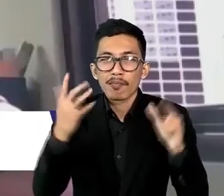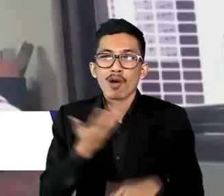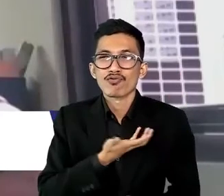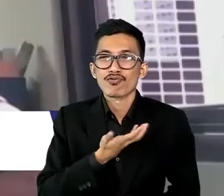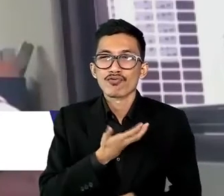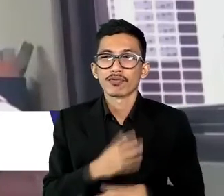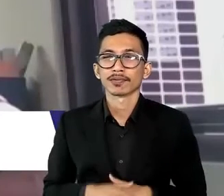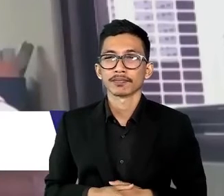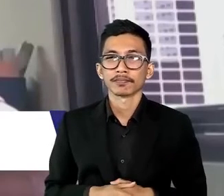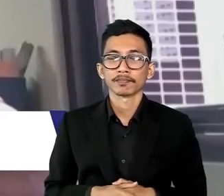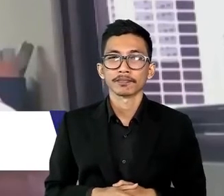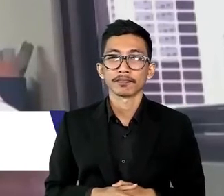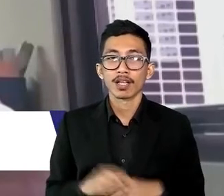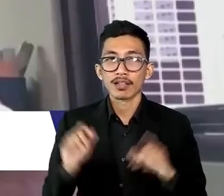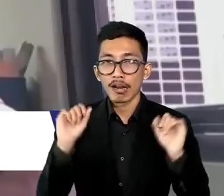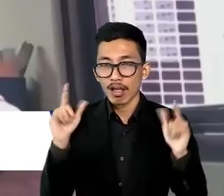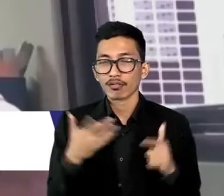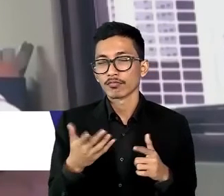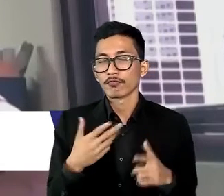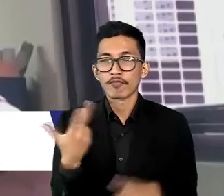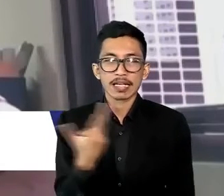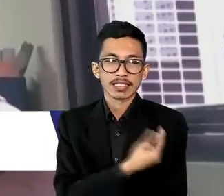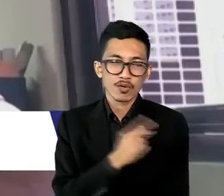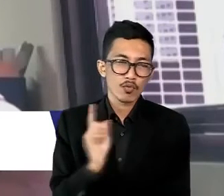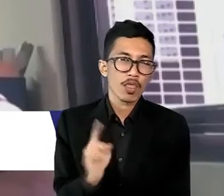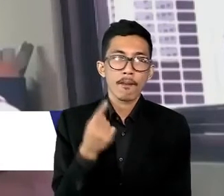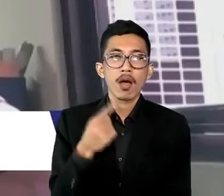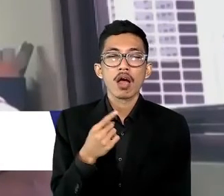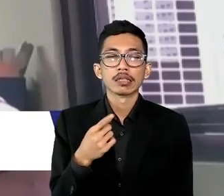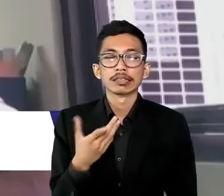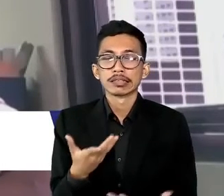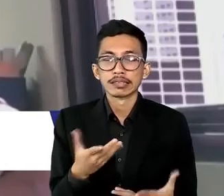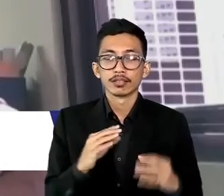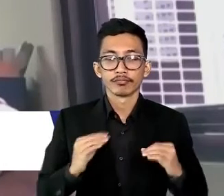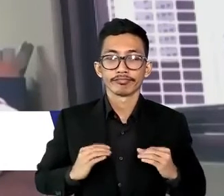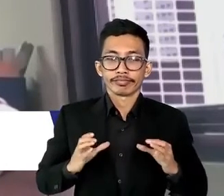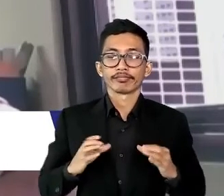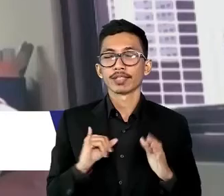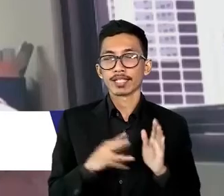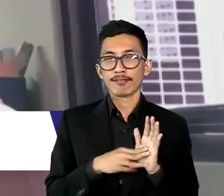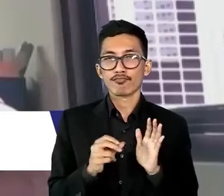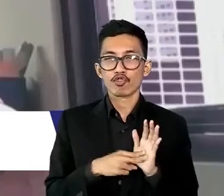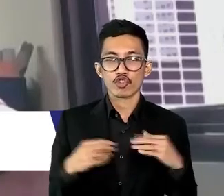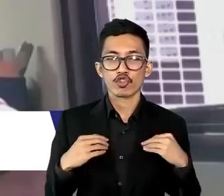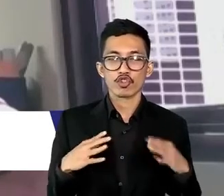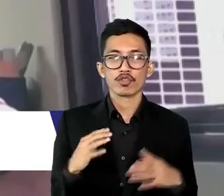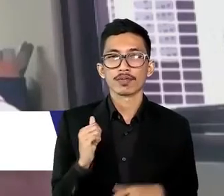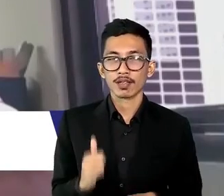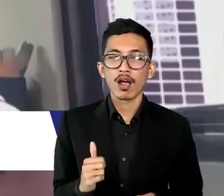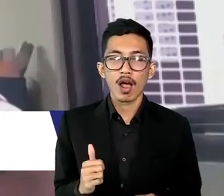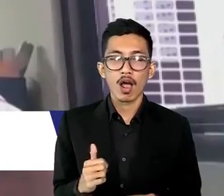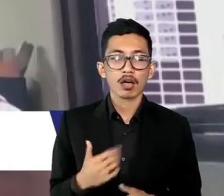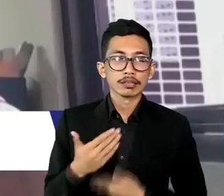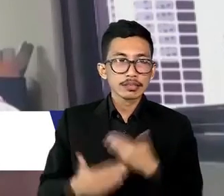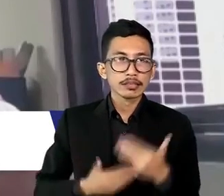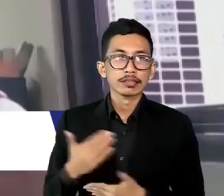kesadaran untuk bisa melaksanakan vaksinasi agar bisa segera terbentuk herd immunity yang mana nantinya kita bisa